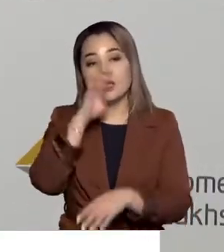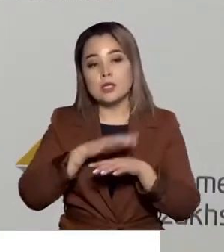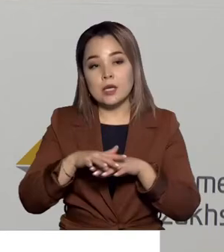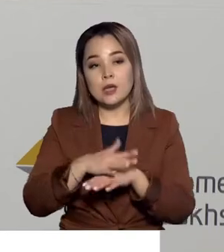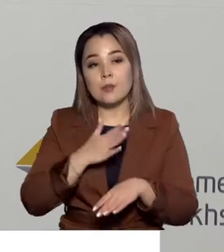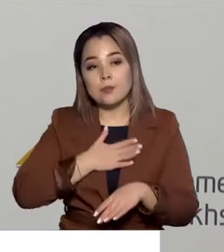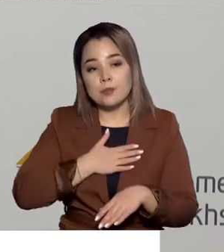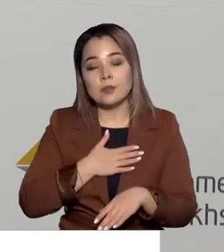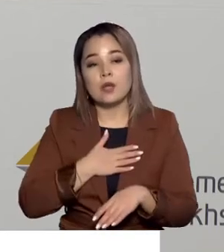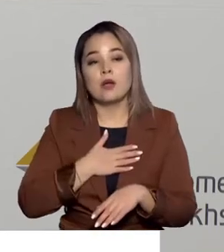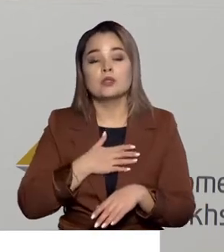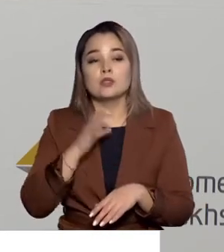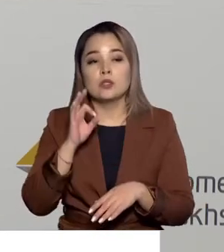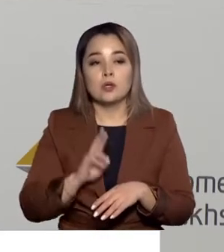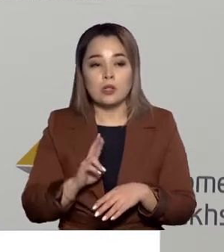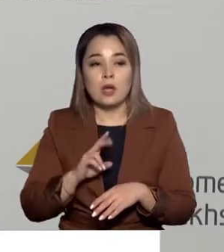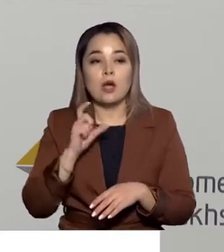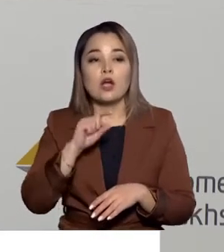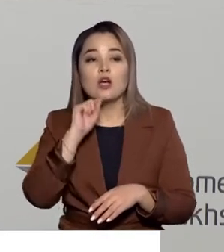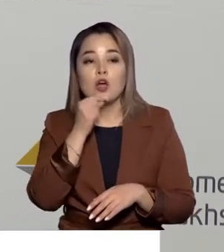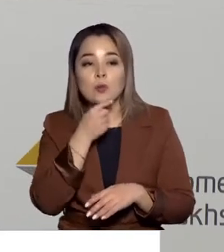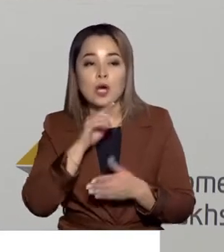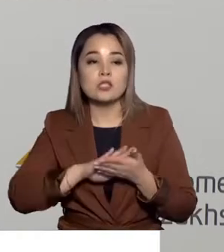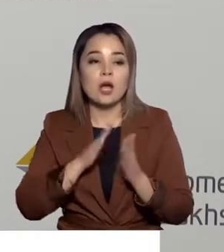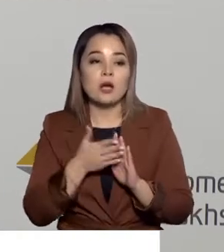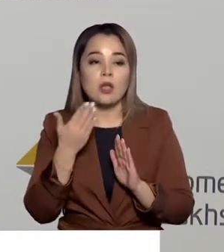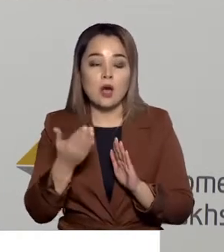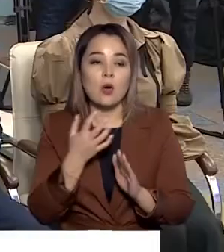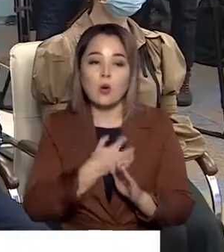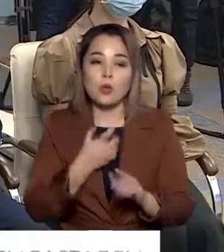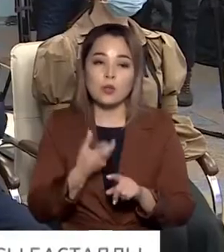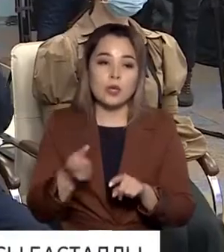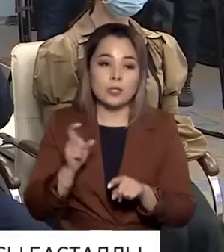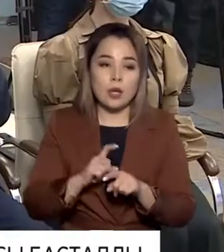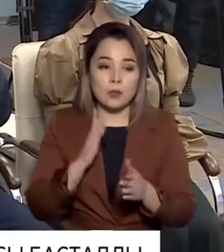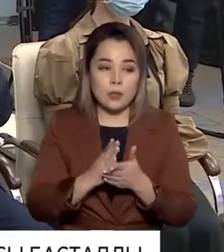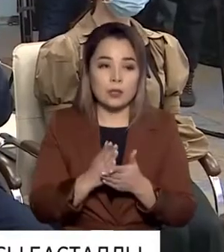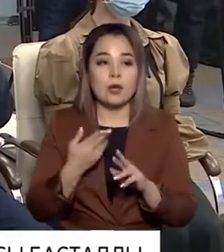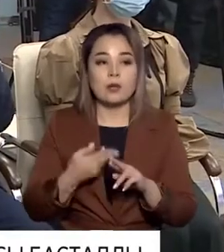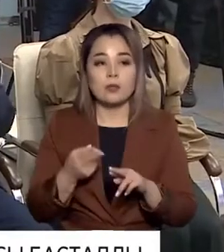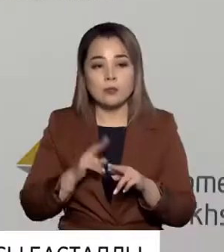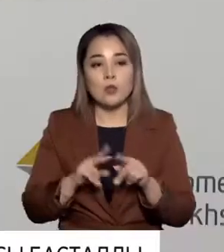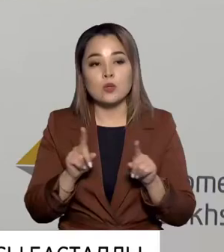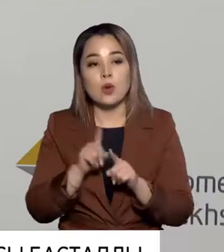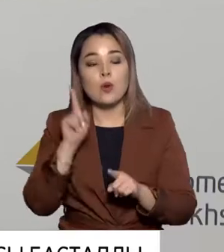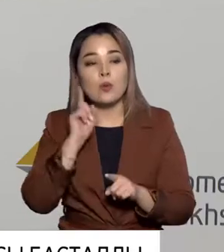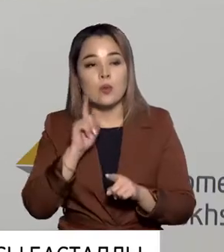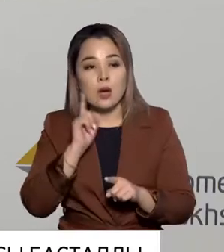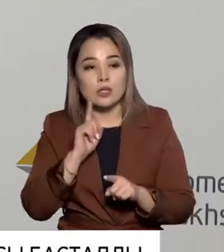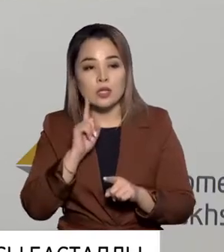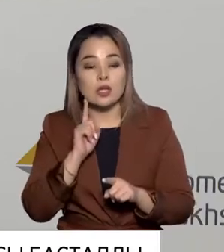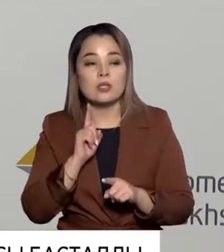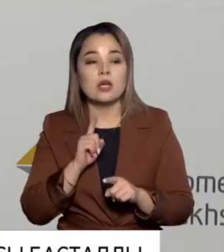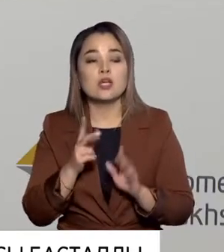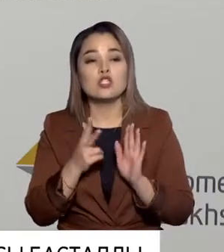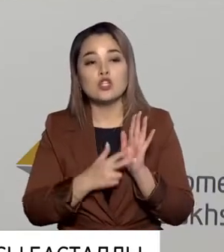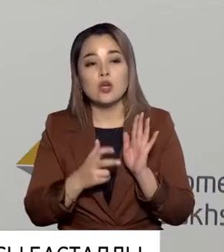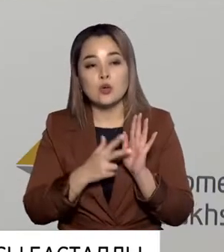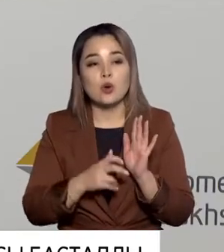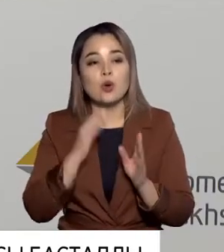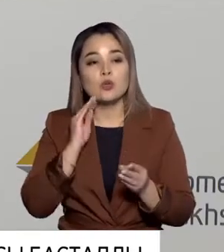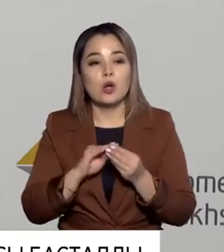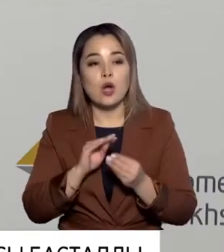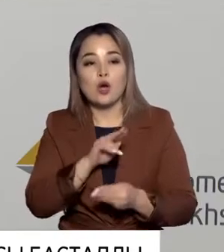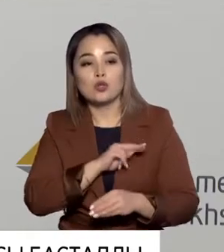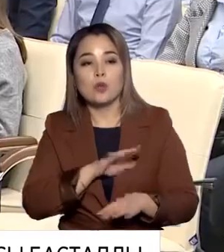де әлеуметтік және экономикалық жағынан өте маңызды. 1,5 мың уақытша және 800 тұрақты